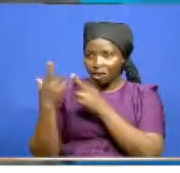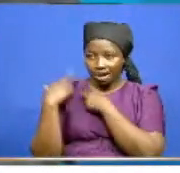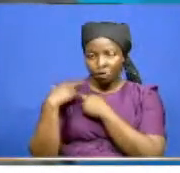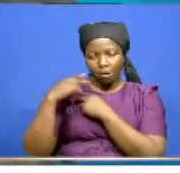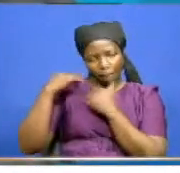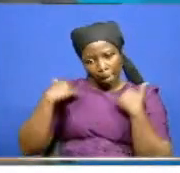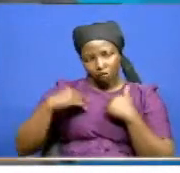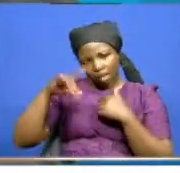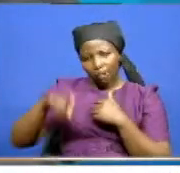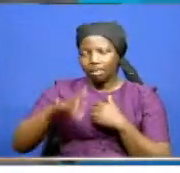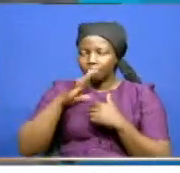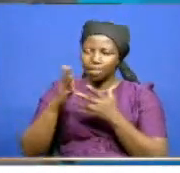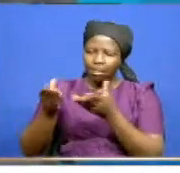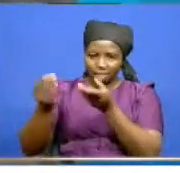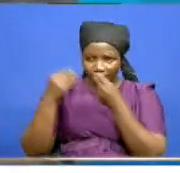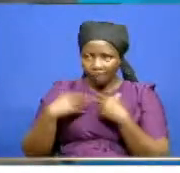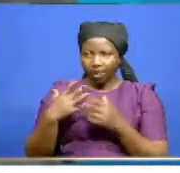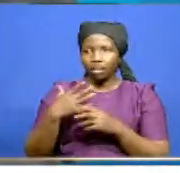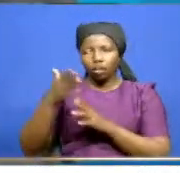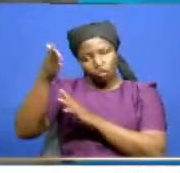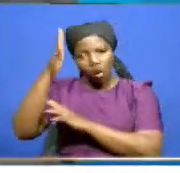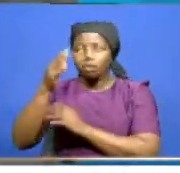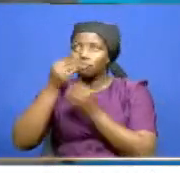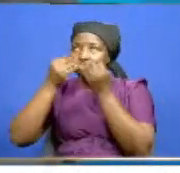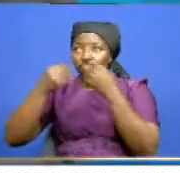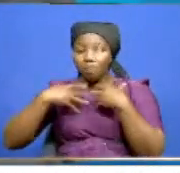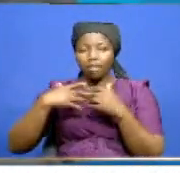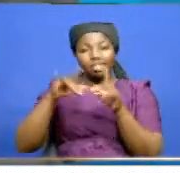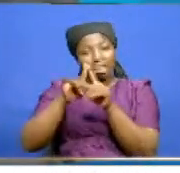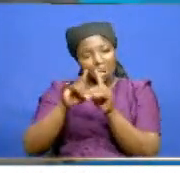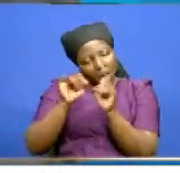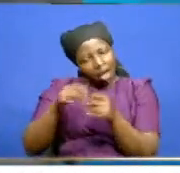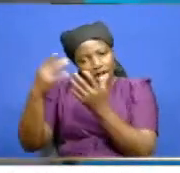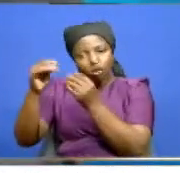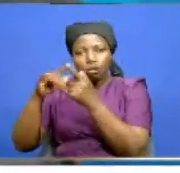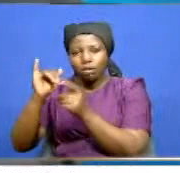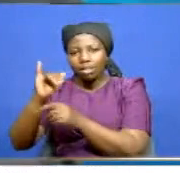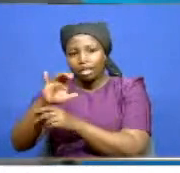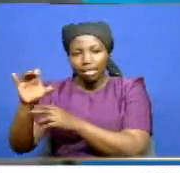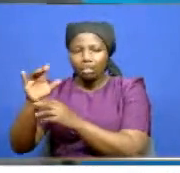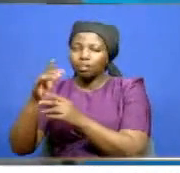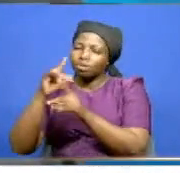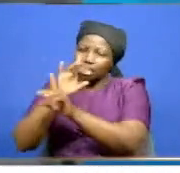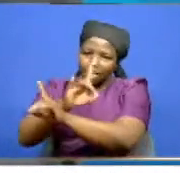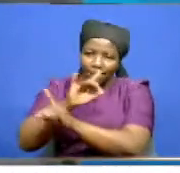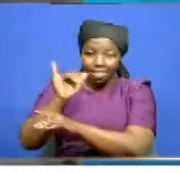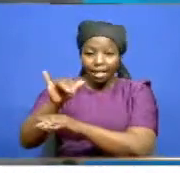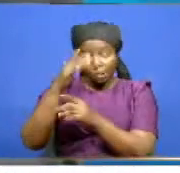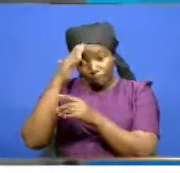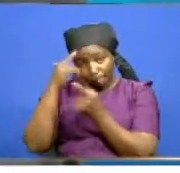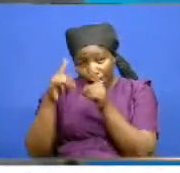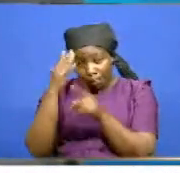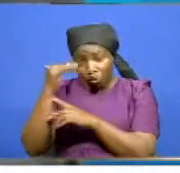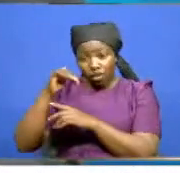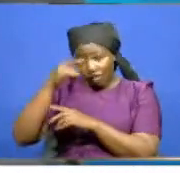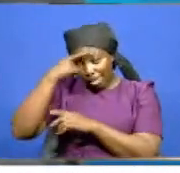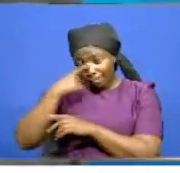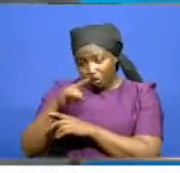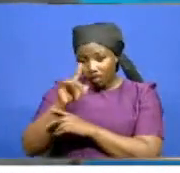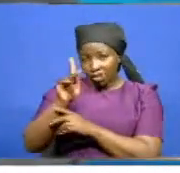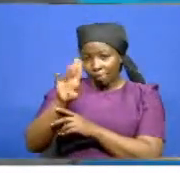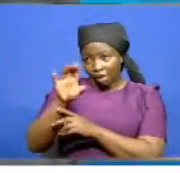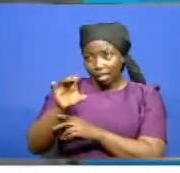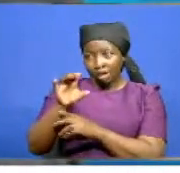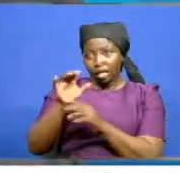mimi ni kitu najishughulia. Ni Mungu wangu ameniambia. Na naweza enda hata ICC kutetea hiyo. Lakini kwa sababu ya policy ya KBC